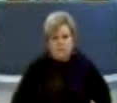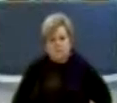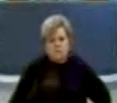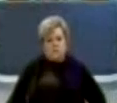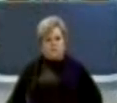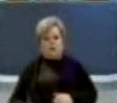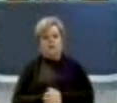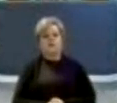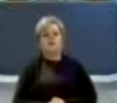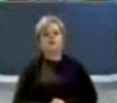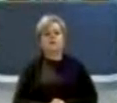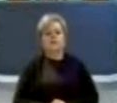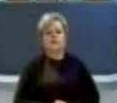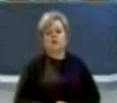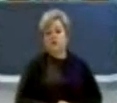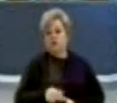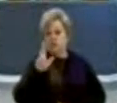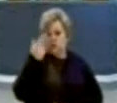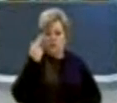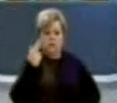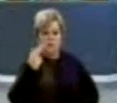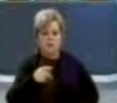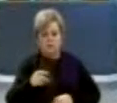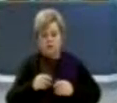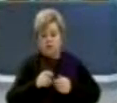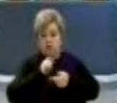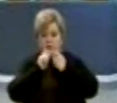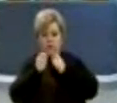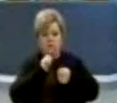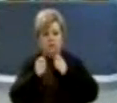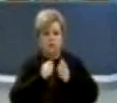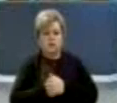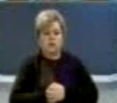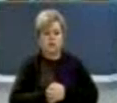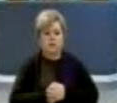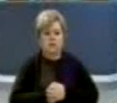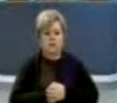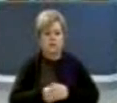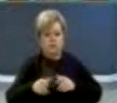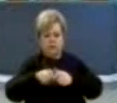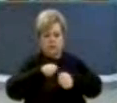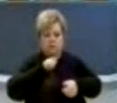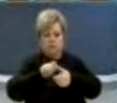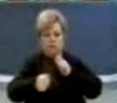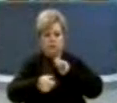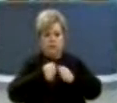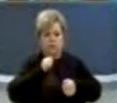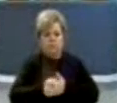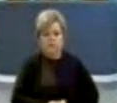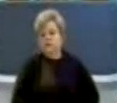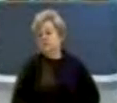Kosovës. Prandaj ju ftoj që këtë marrëveshje ta çkyni ose ta